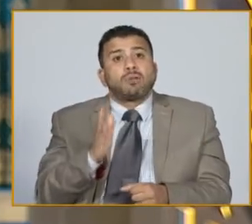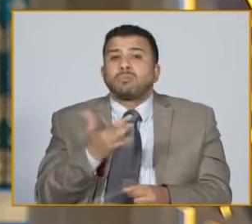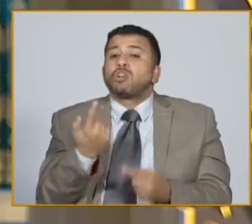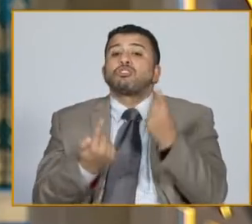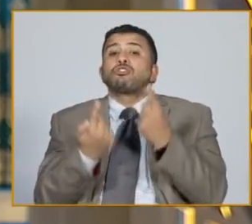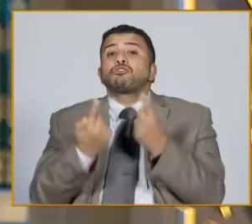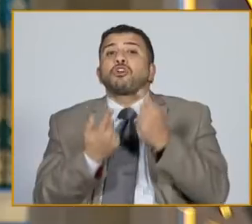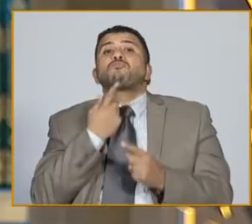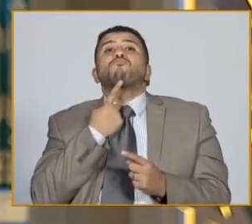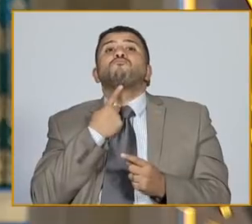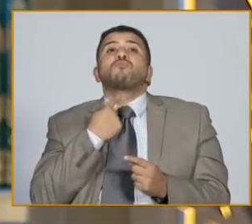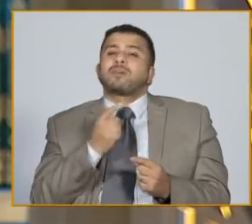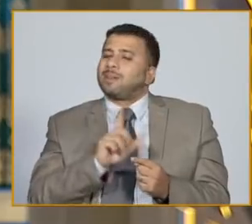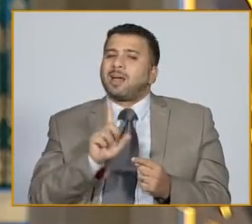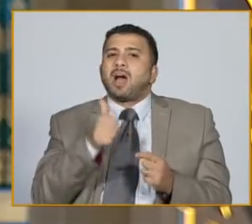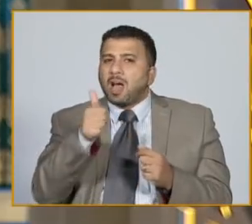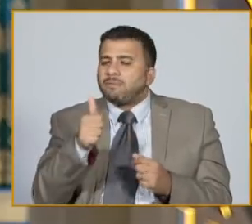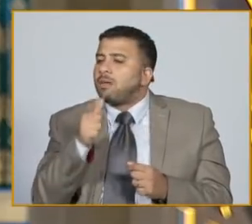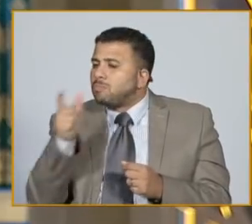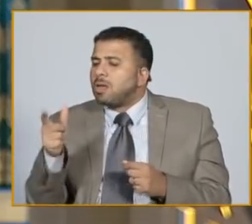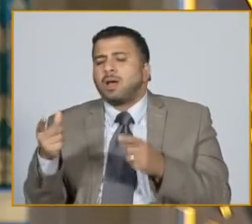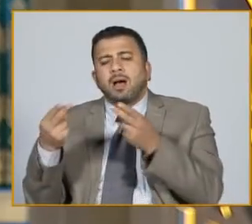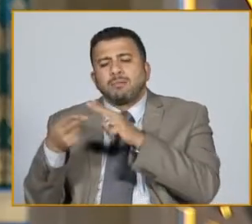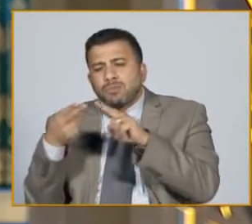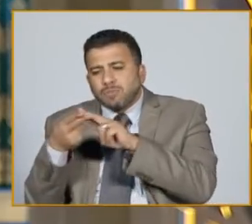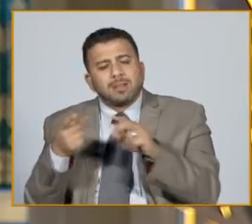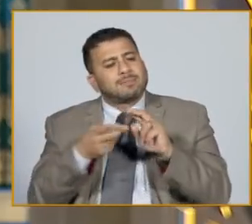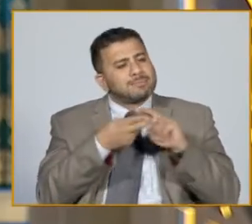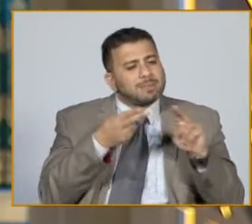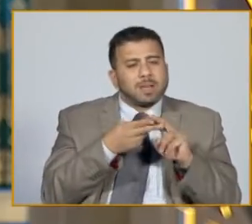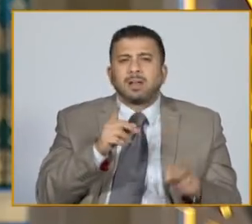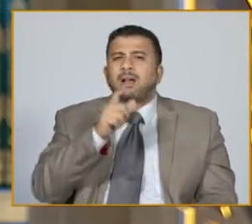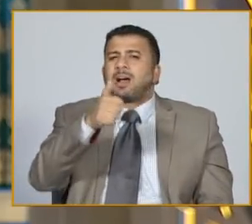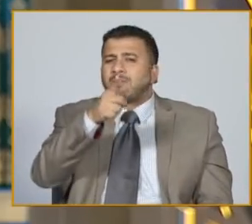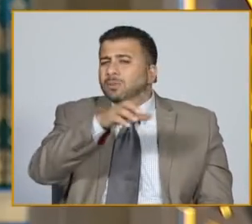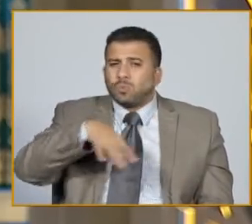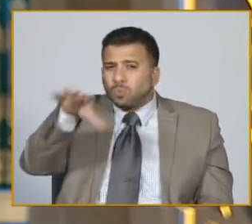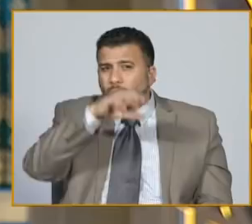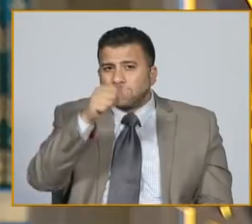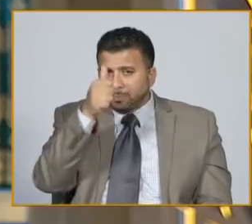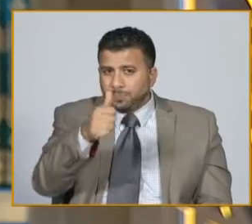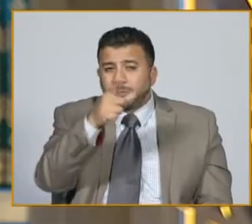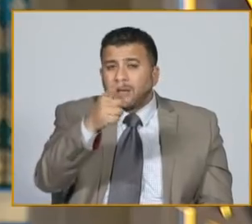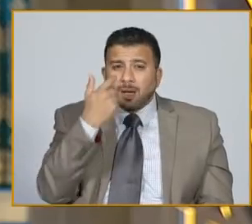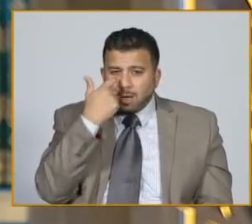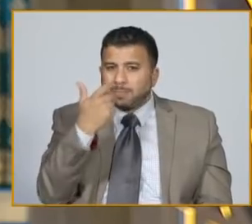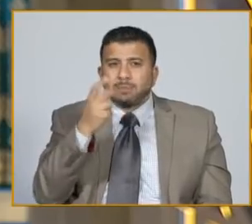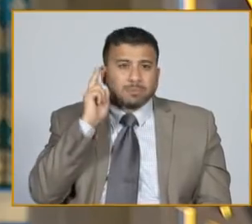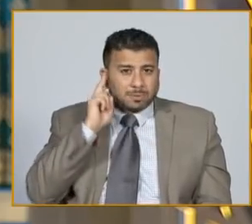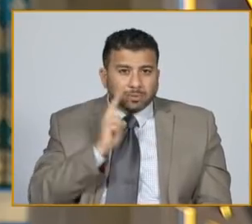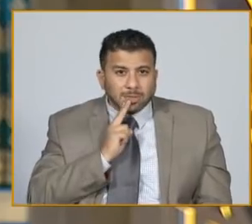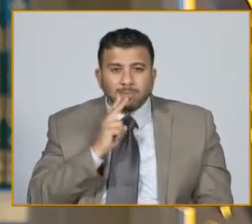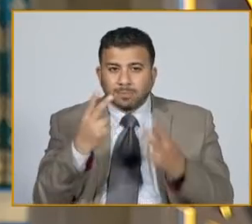أخي الفاضل أوصل لهم هذه الرسالة وقل لهم بأن الكذب حرام وقبيح، ولذلك هو من كبائر الذنوب ومن عظائم